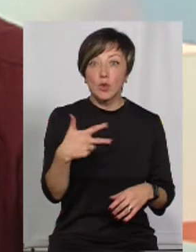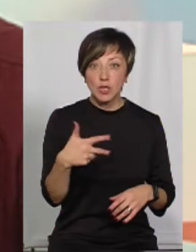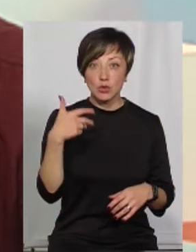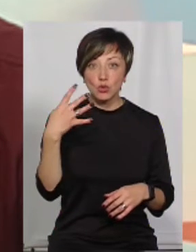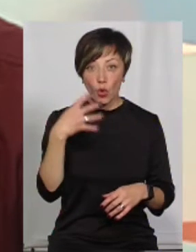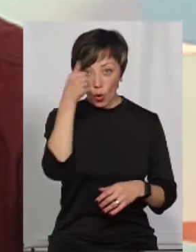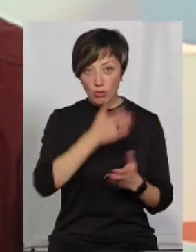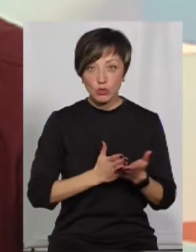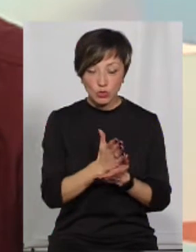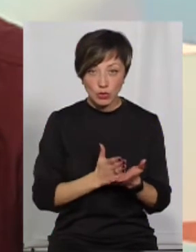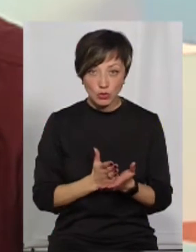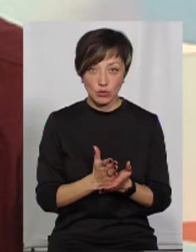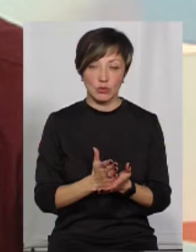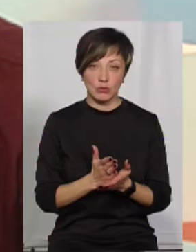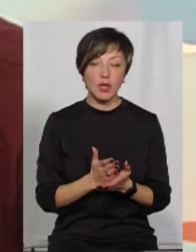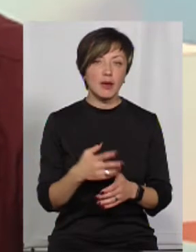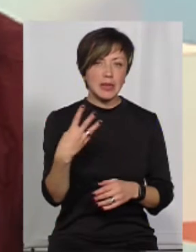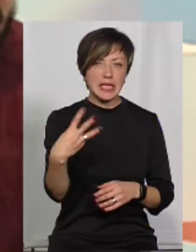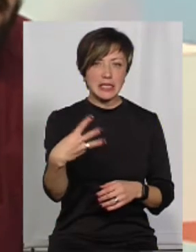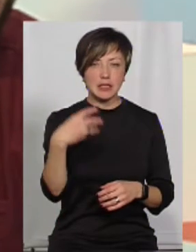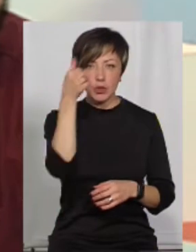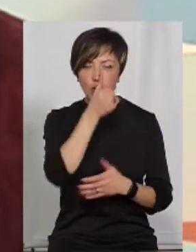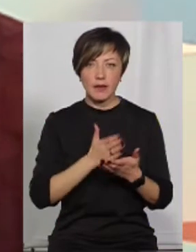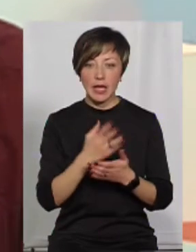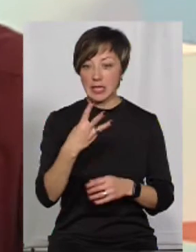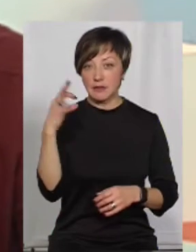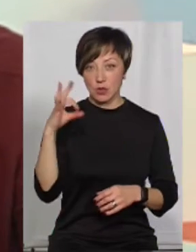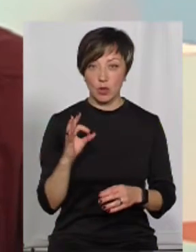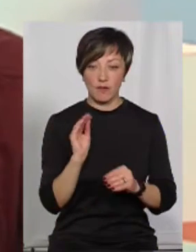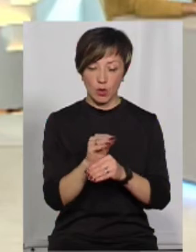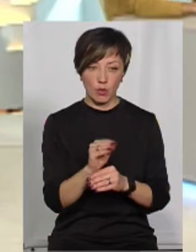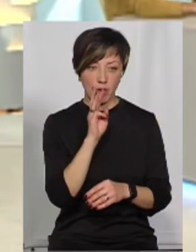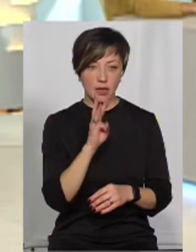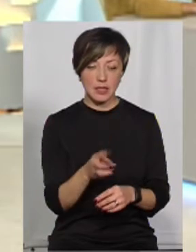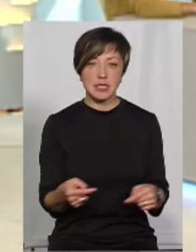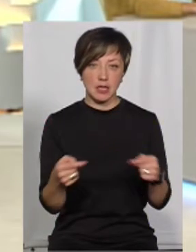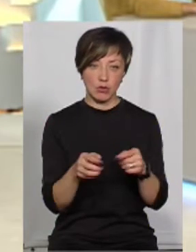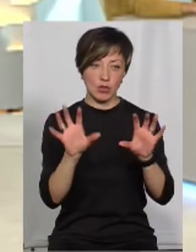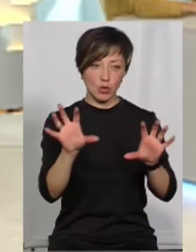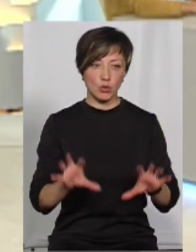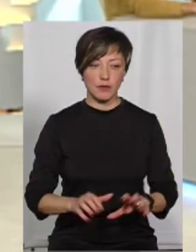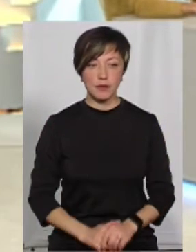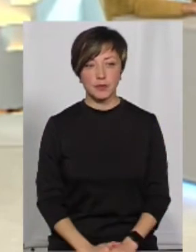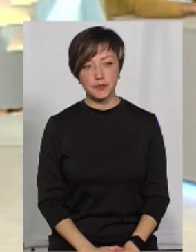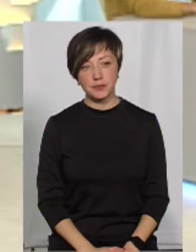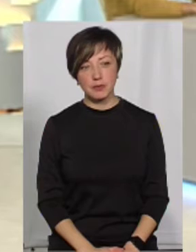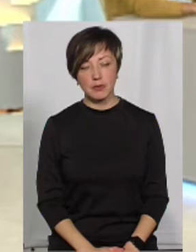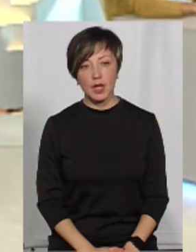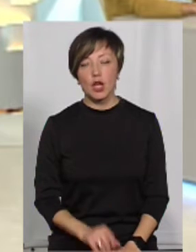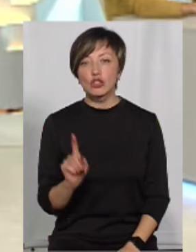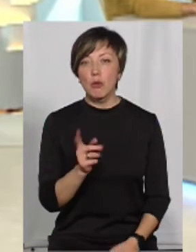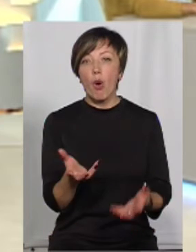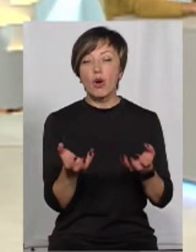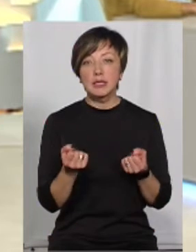30, по 40, напевно, немає, по 30 років. Тобто 30% мають доплати згідно чинного законодавства. Тому для того,